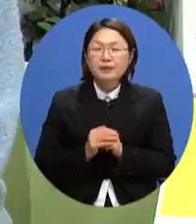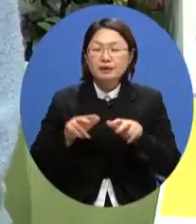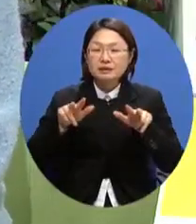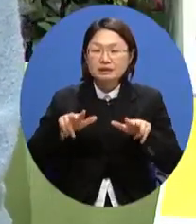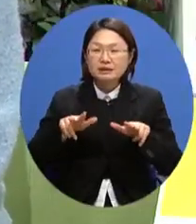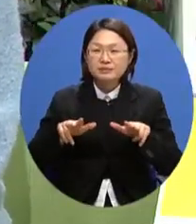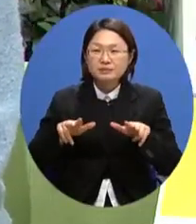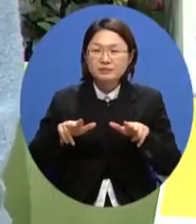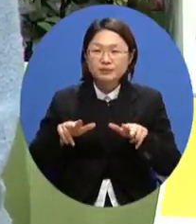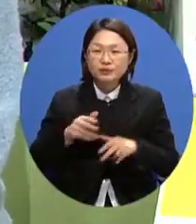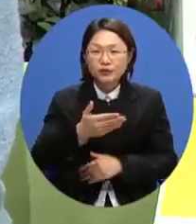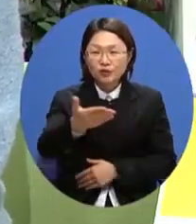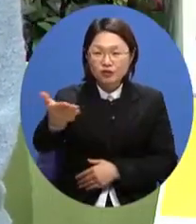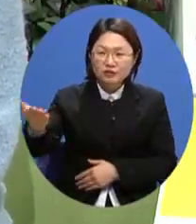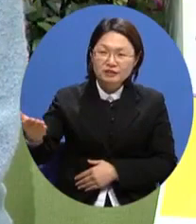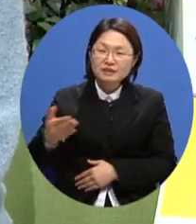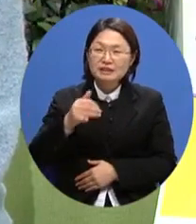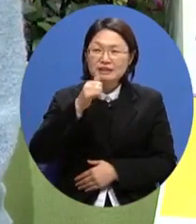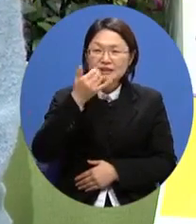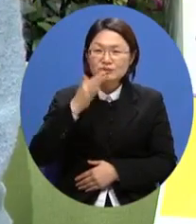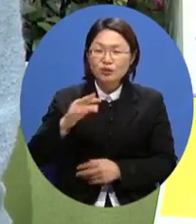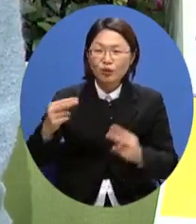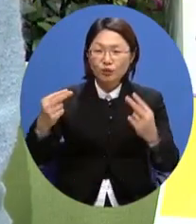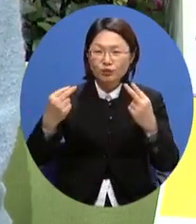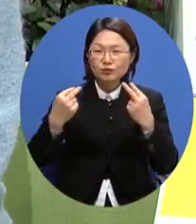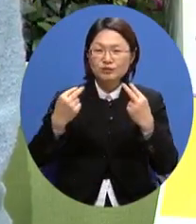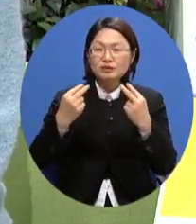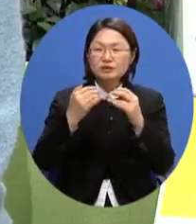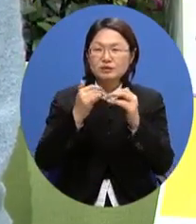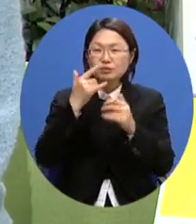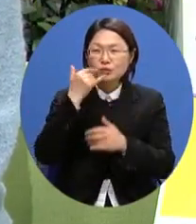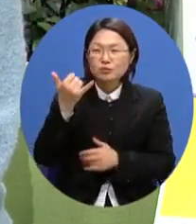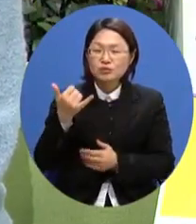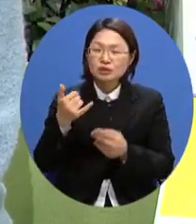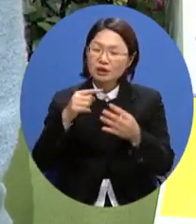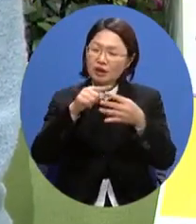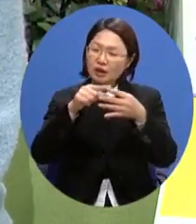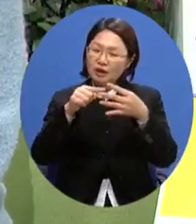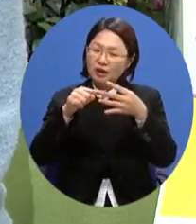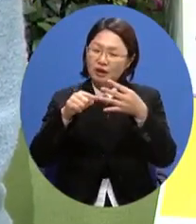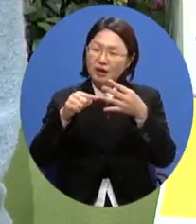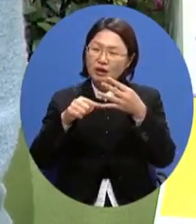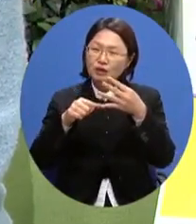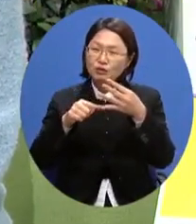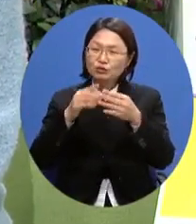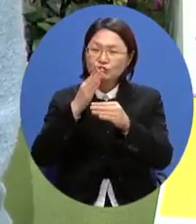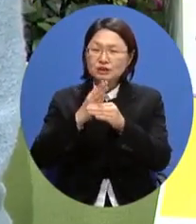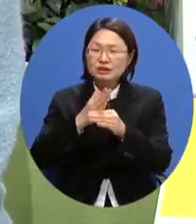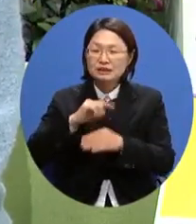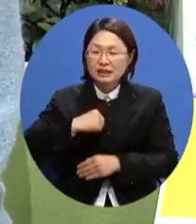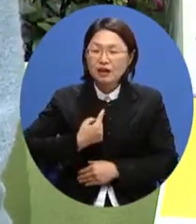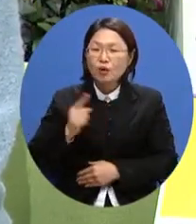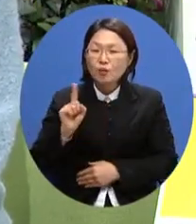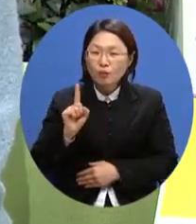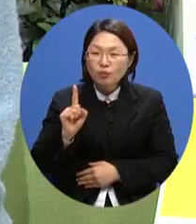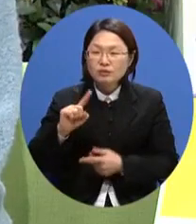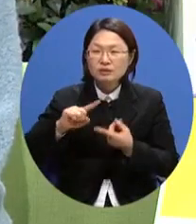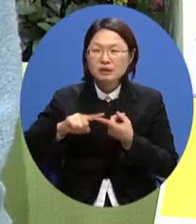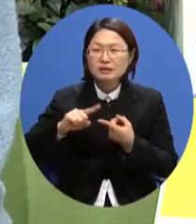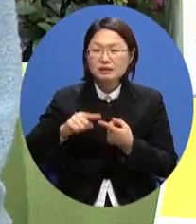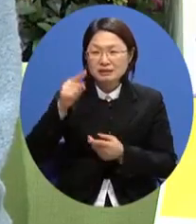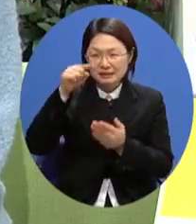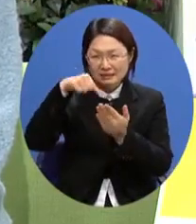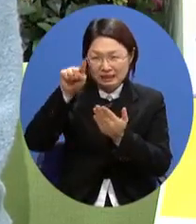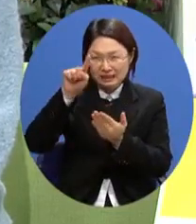뭐 방청객에도 계시지만 시청하고 계신 어머님들도 이 네 가지 유형 중에 본인이 어떤 유형인지 한번쯤 체크해 보시는 게 좋을